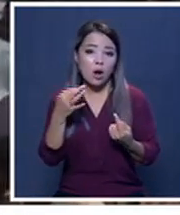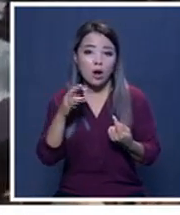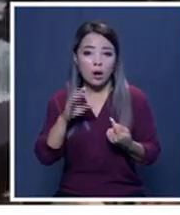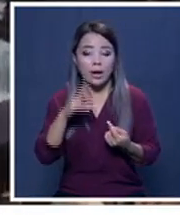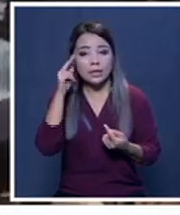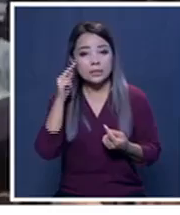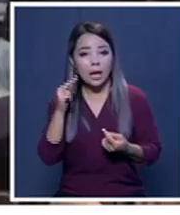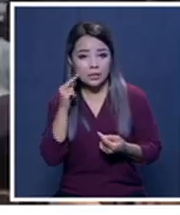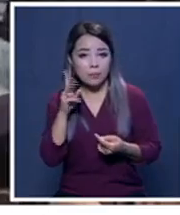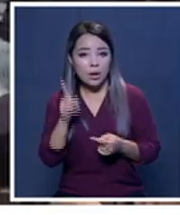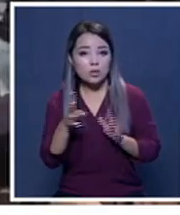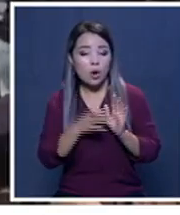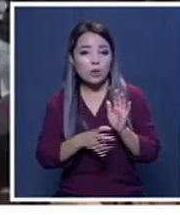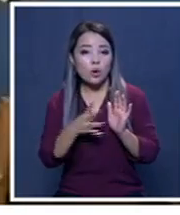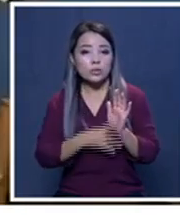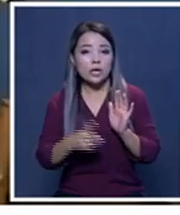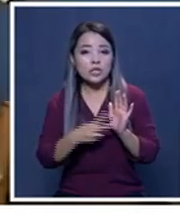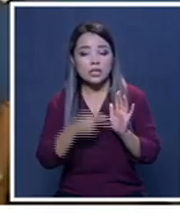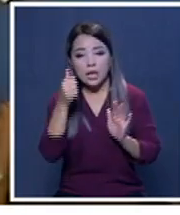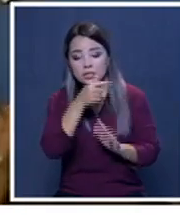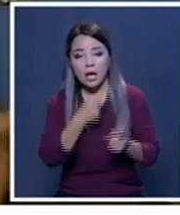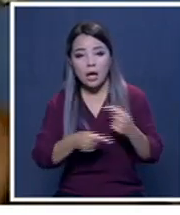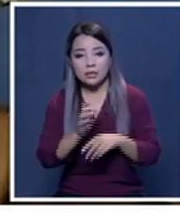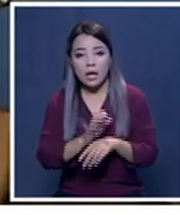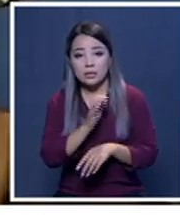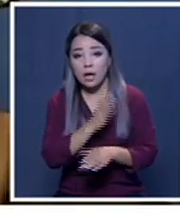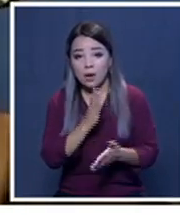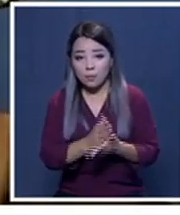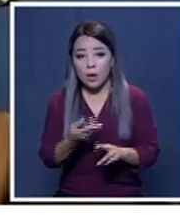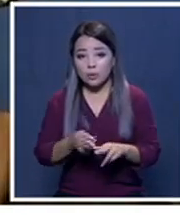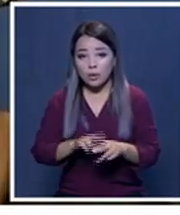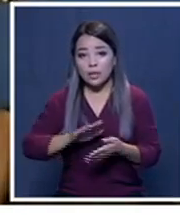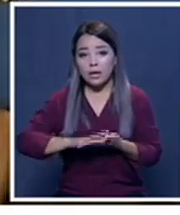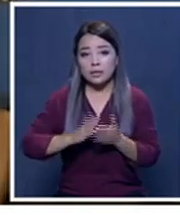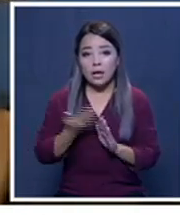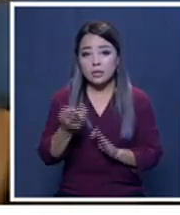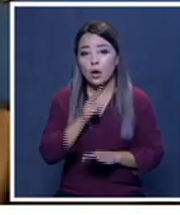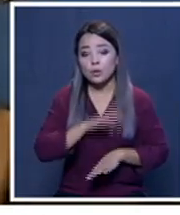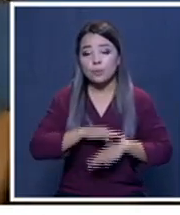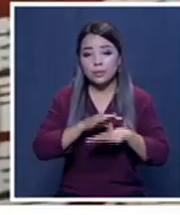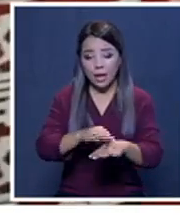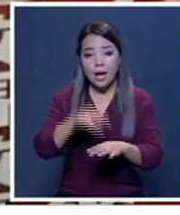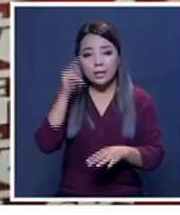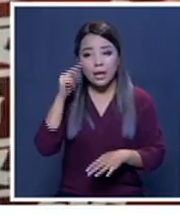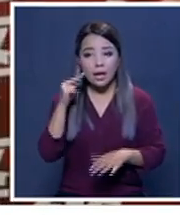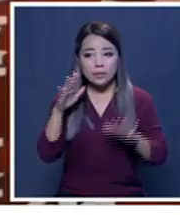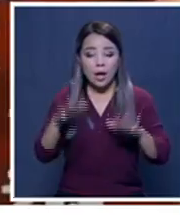Қытайға 1997 жылы қайтарды. Сол кездегі келісім бойынша Бейжің